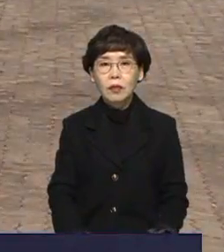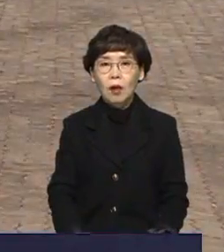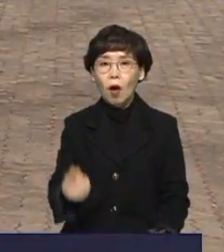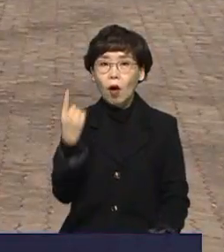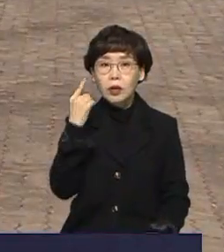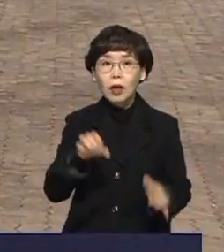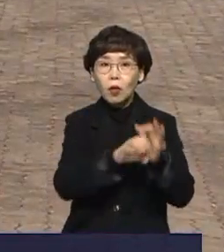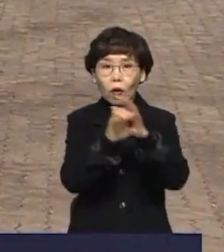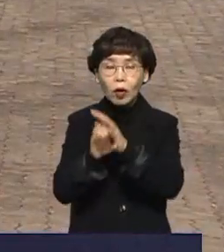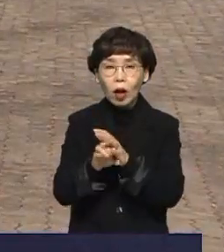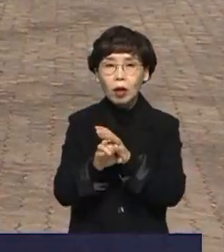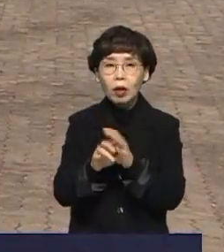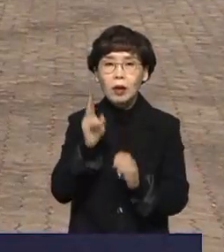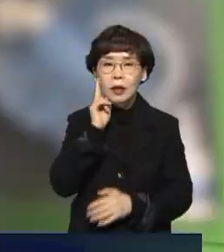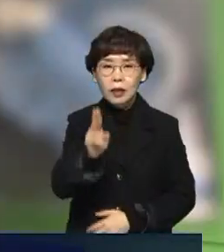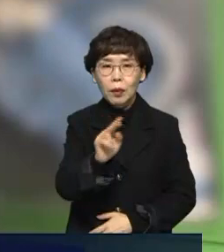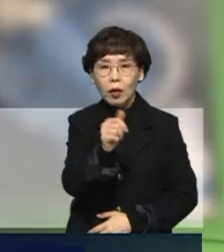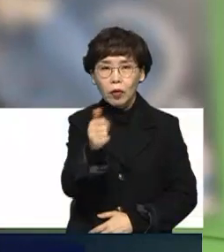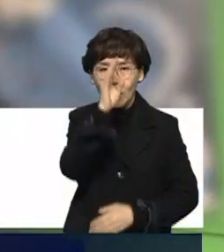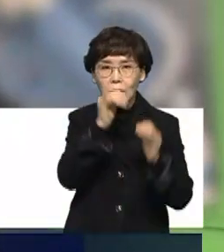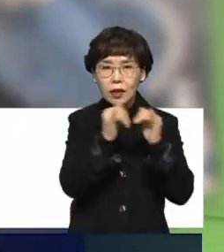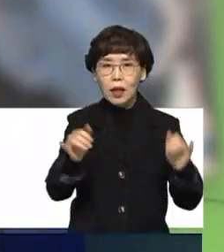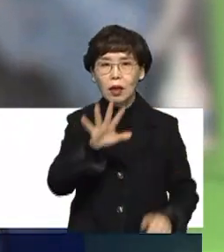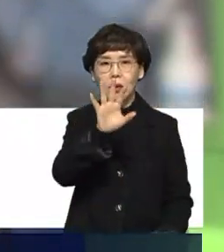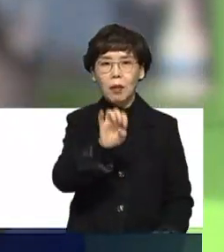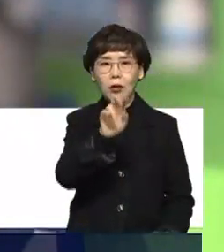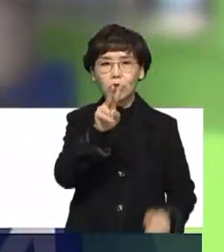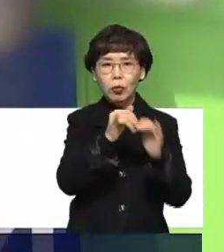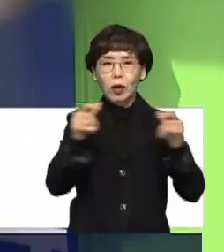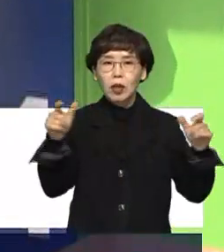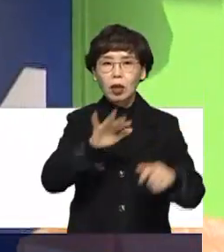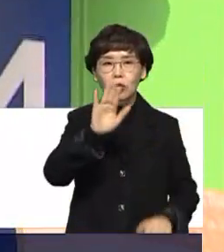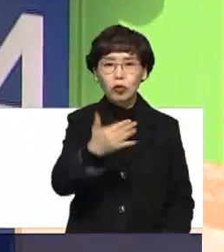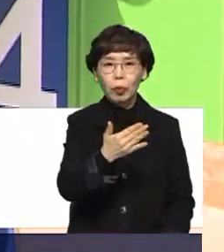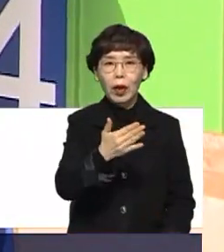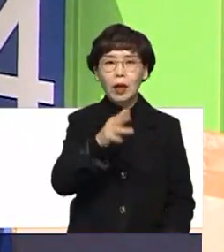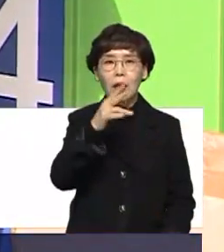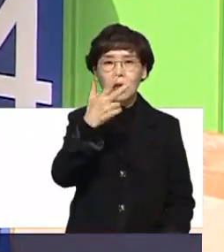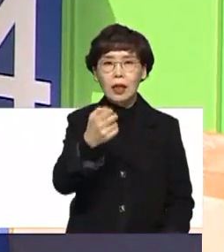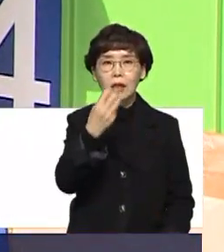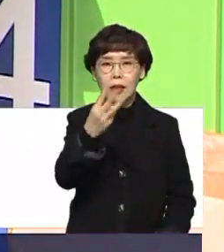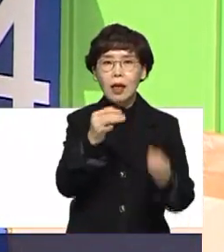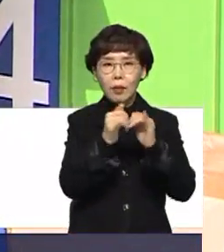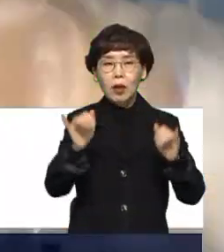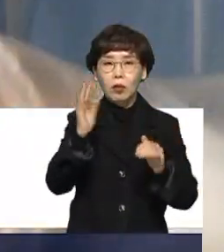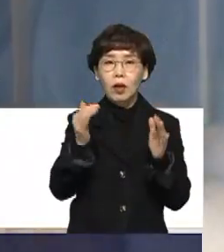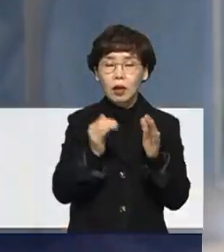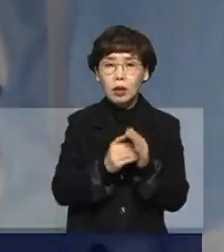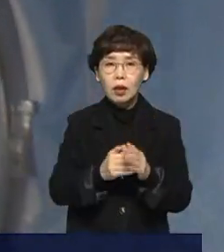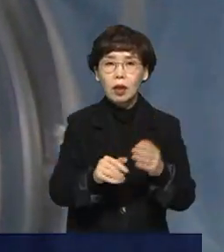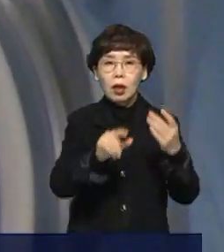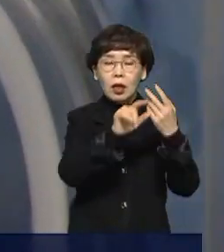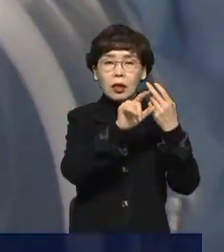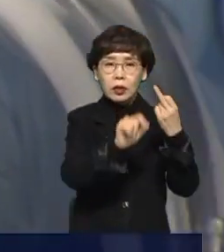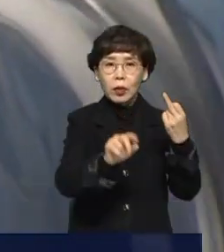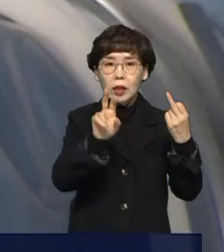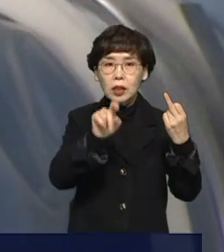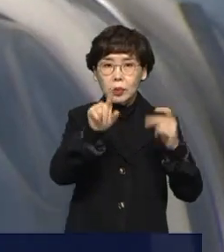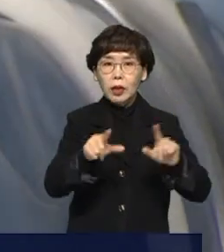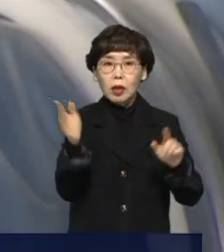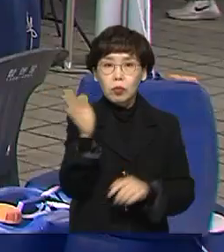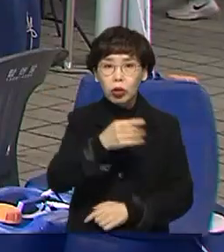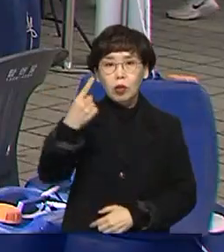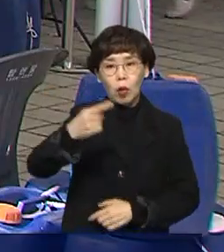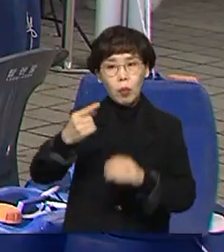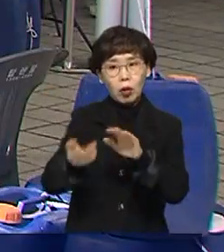어제 코로나19 위중증 환자는 전날보다 42명 줄어 973명을 기록했습니다. 지난달 21일부터 줄곧